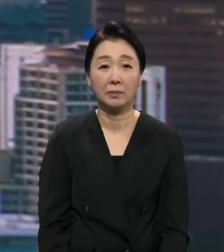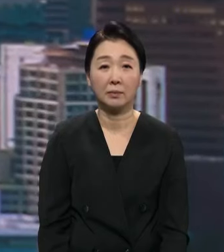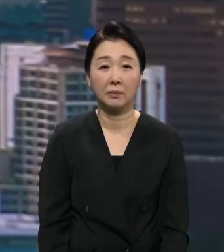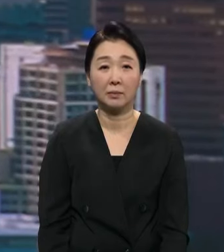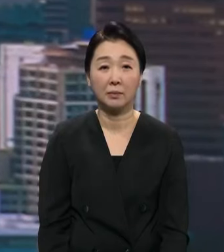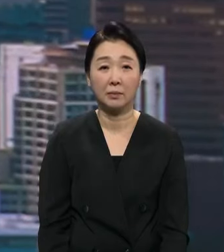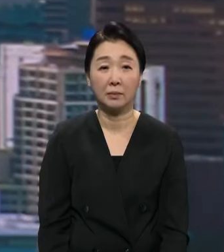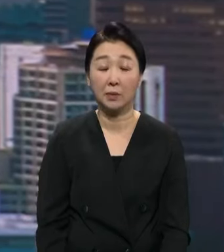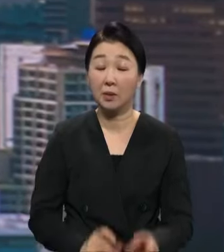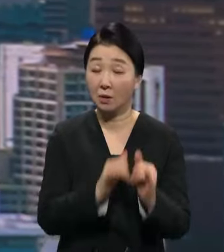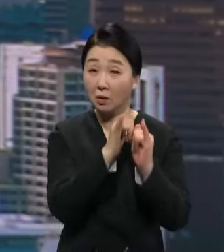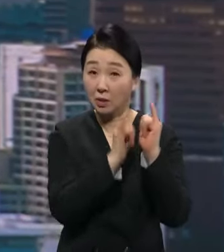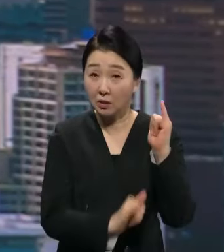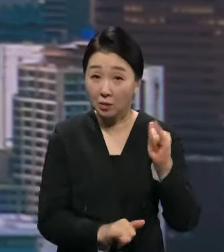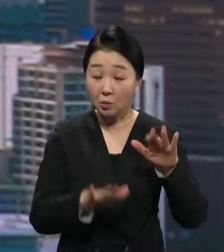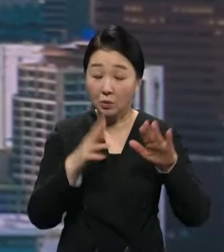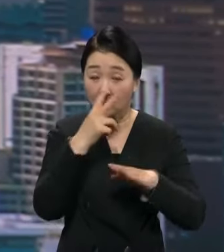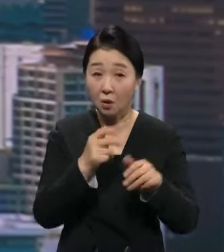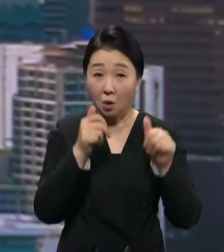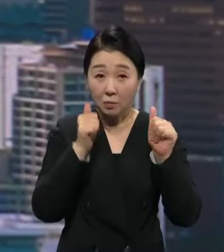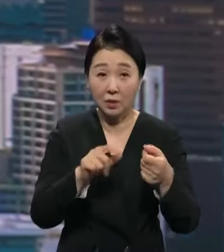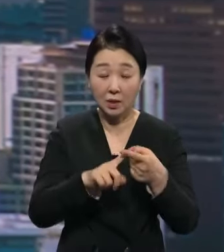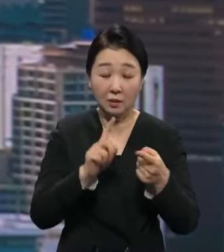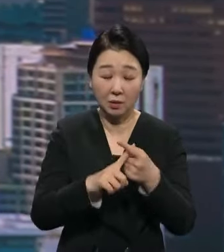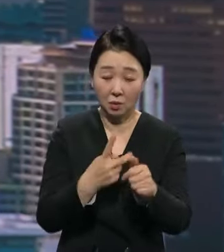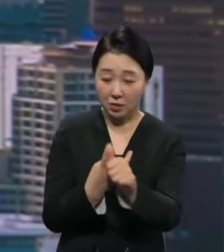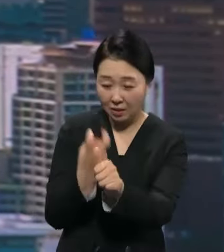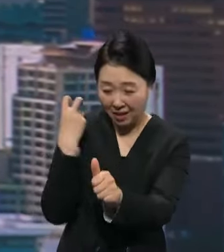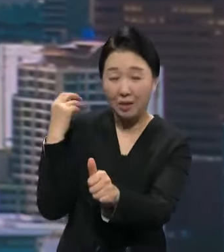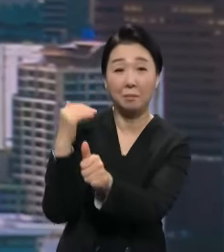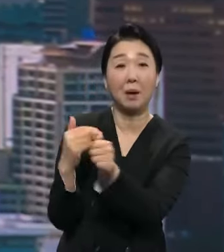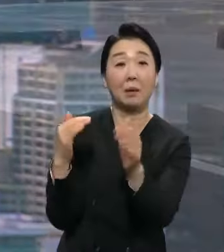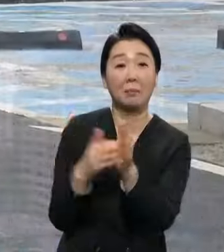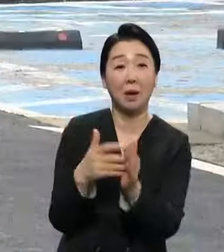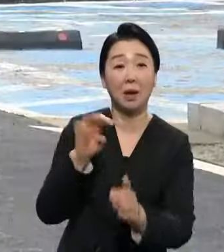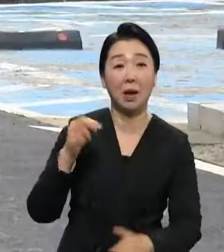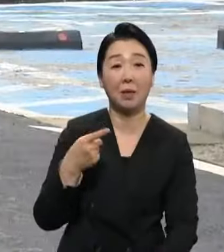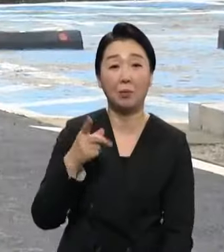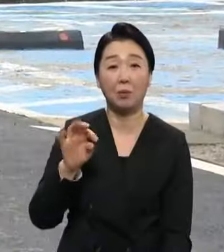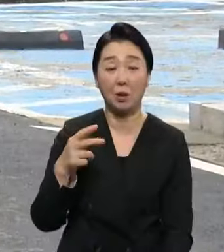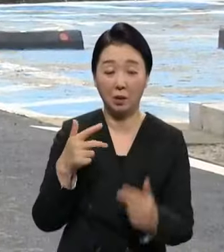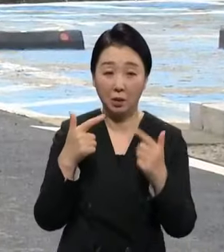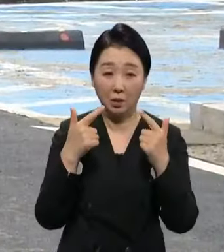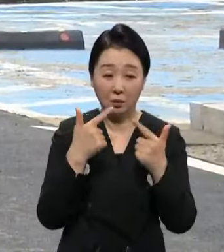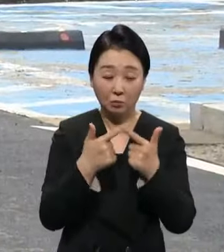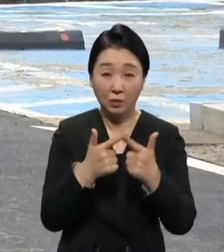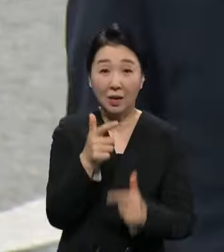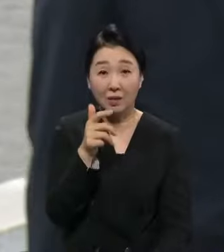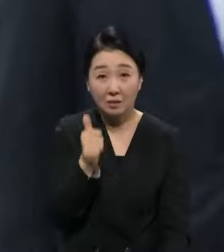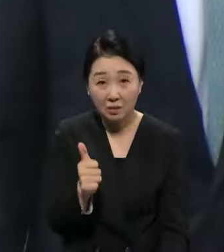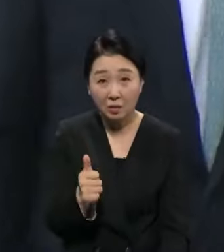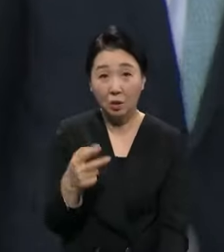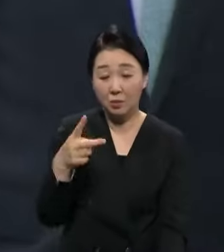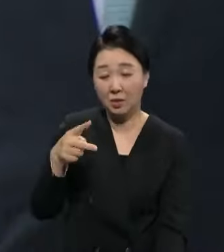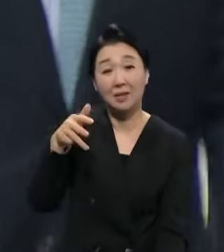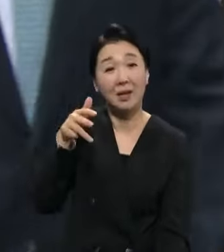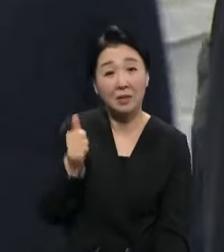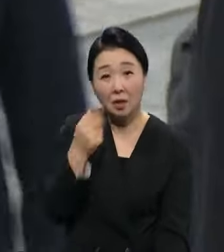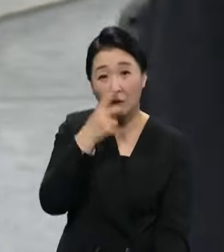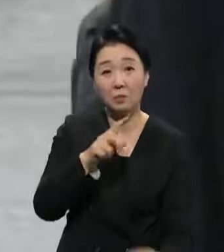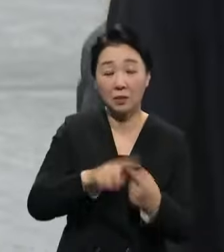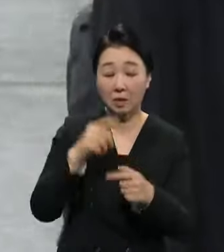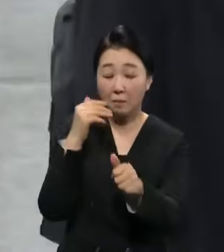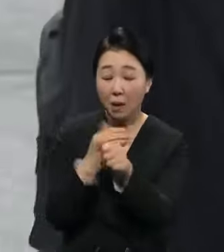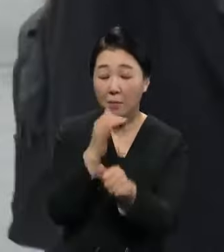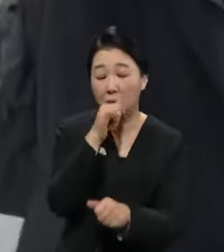헌정사상 최초 현직 검사 신분으로 탄핵 소추 안동한 부산지검 2차장 검사에 대한 파면 여부가 오늘